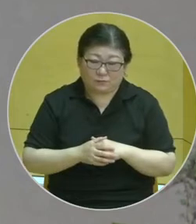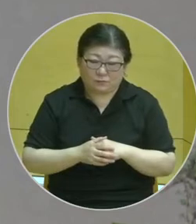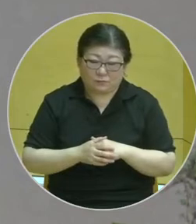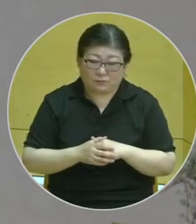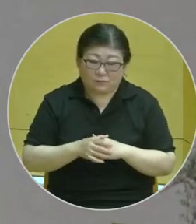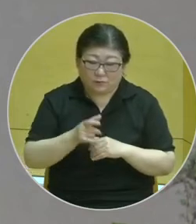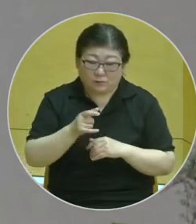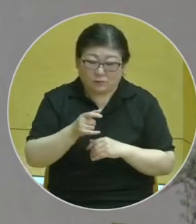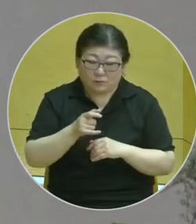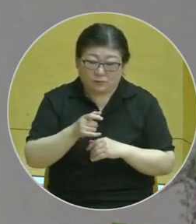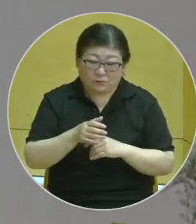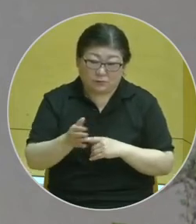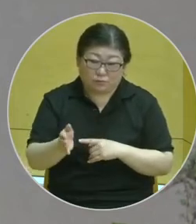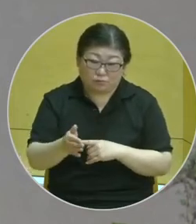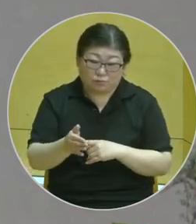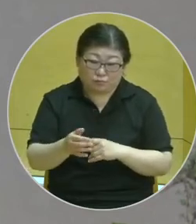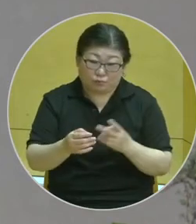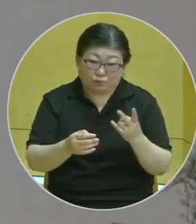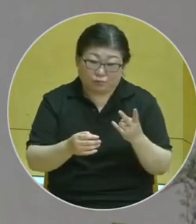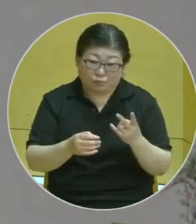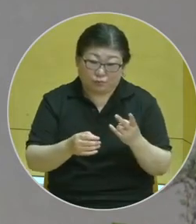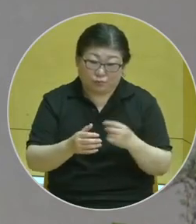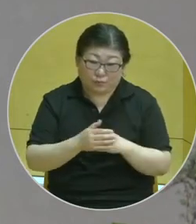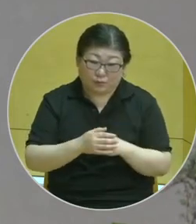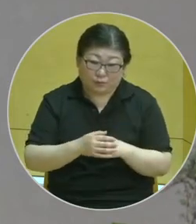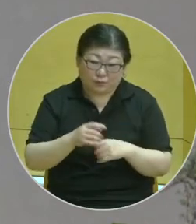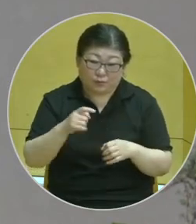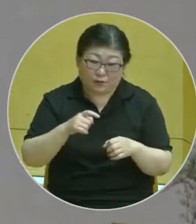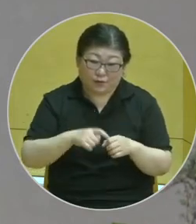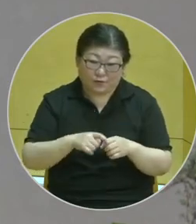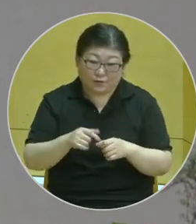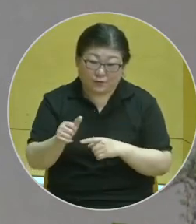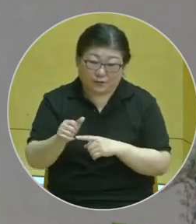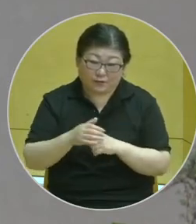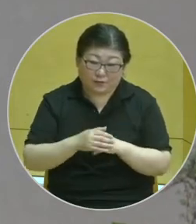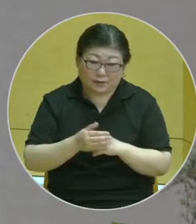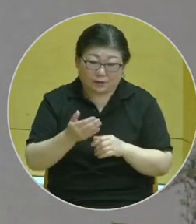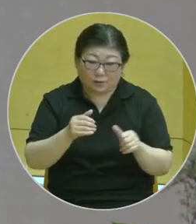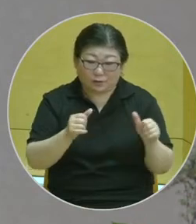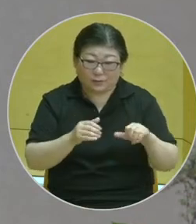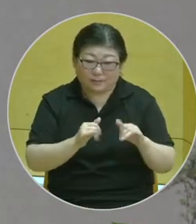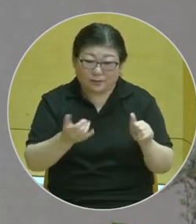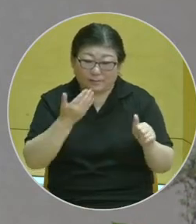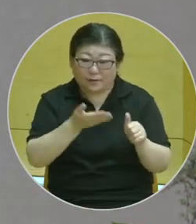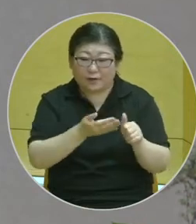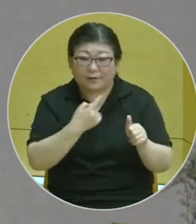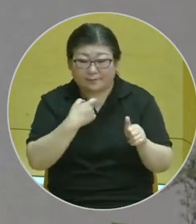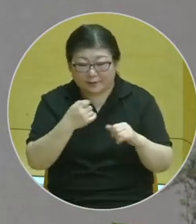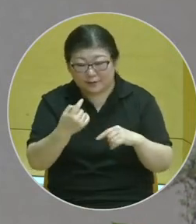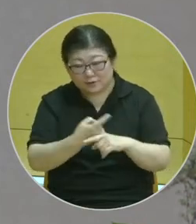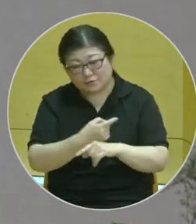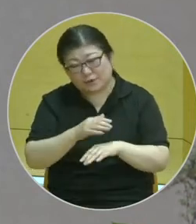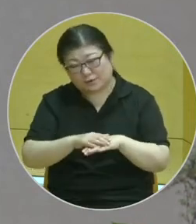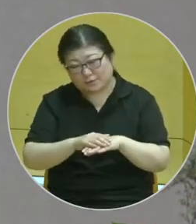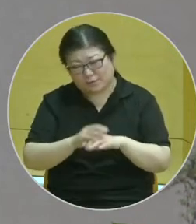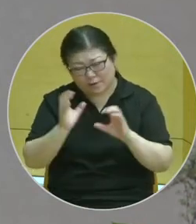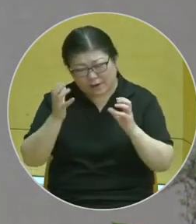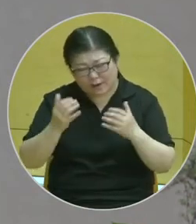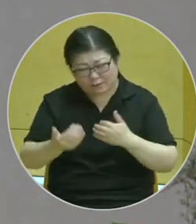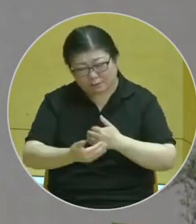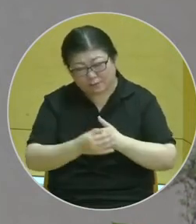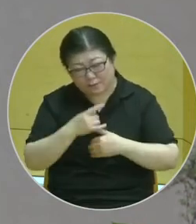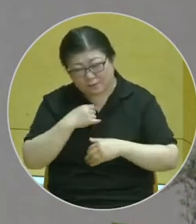물고기 두 마리와 보리떡 다섯 개로 오천 명을 먹인 그 손 입니다 능력의 손입니다 추위에 손입니다 사랑의 손입니다 어린아이를 풍미하던 그 손